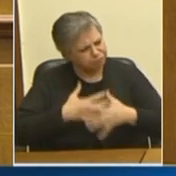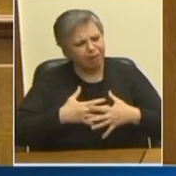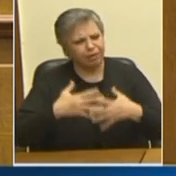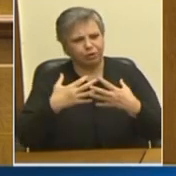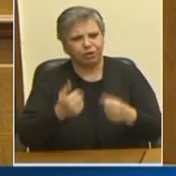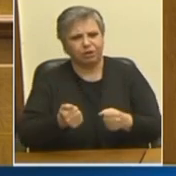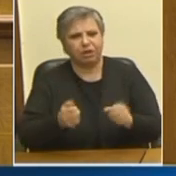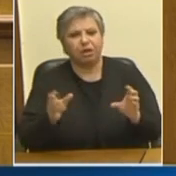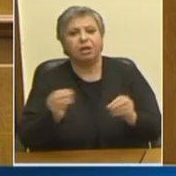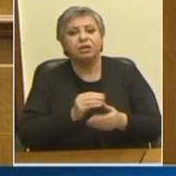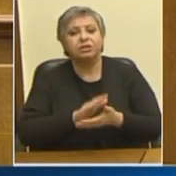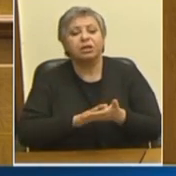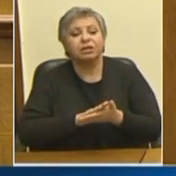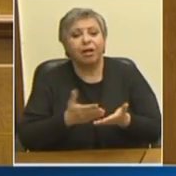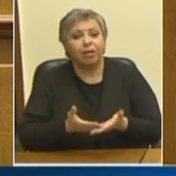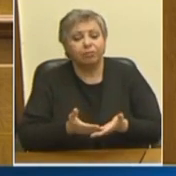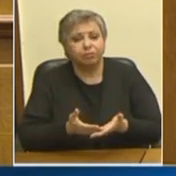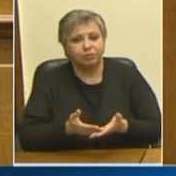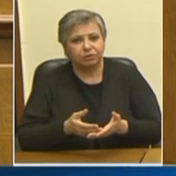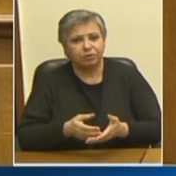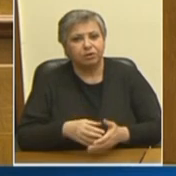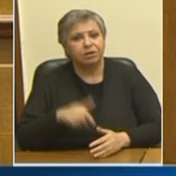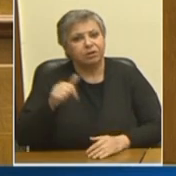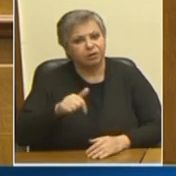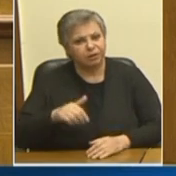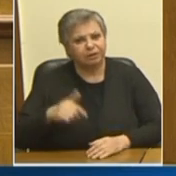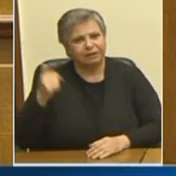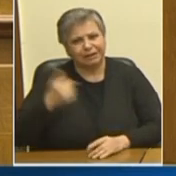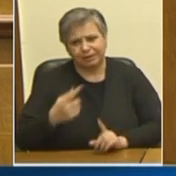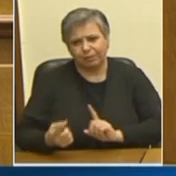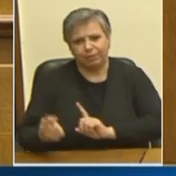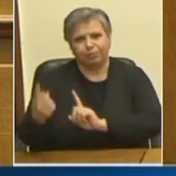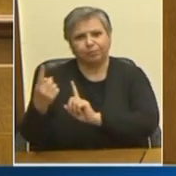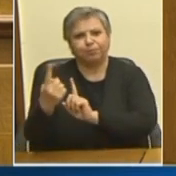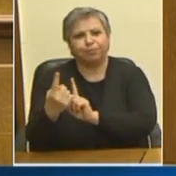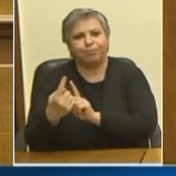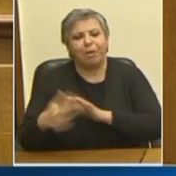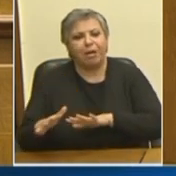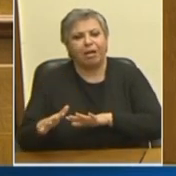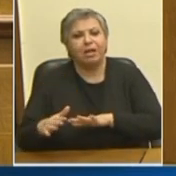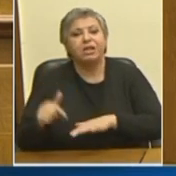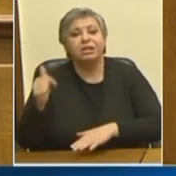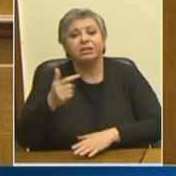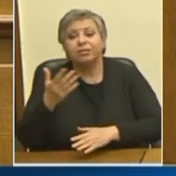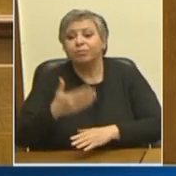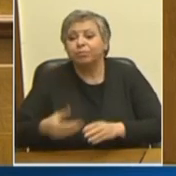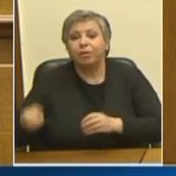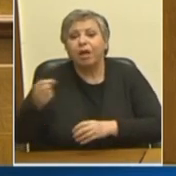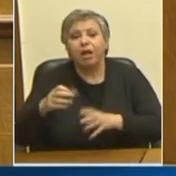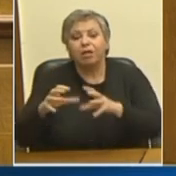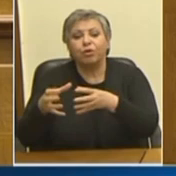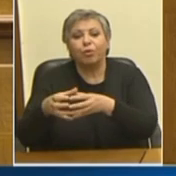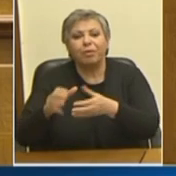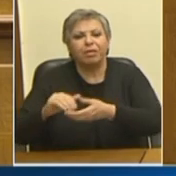Θεωρώ, επειδή δέχτηκα σήμερα και τον Ανώτερο Σύνδεσμο Κληρικών Ελλάδος, τον Πανελλήνιο Σύνδεσμο, με